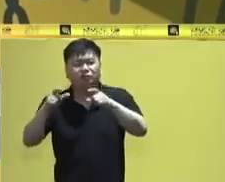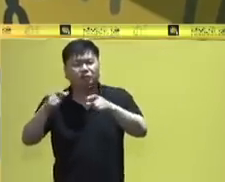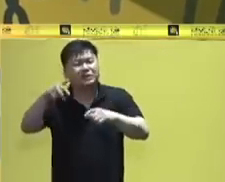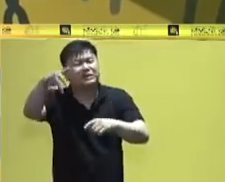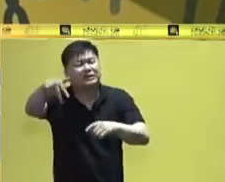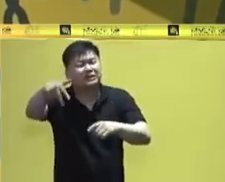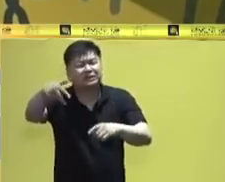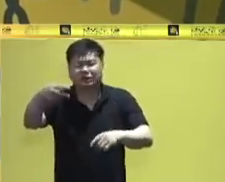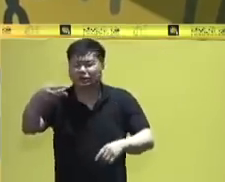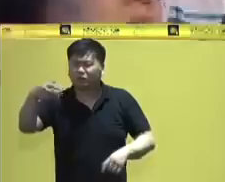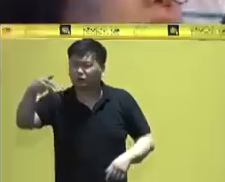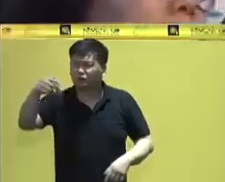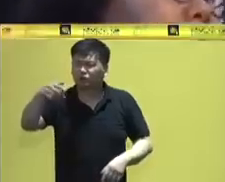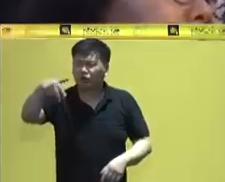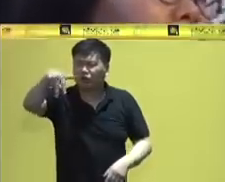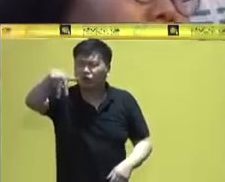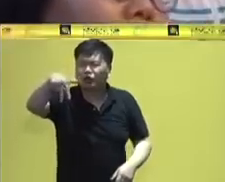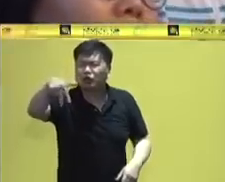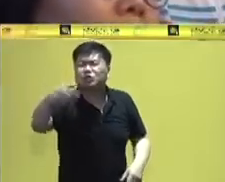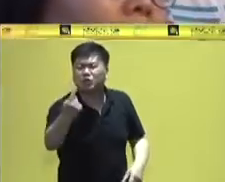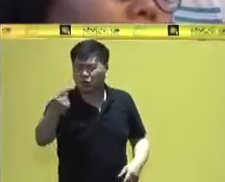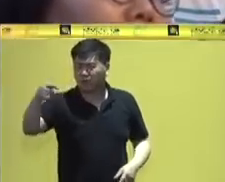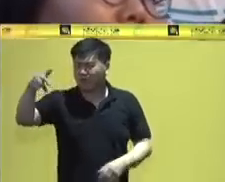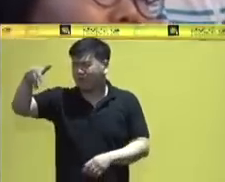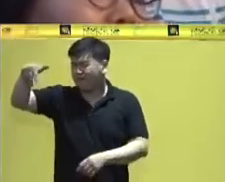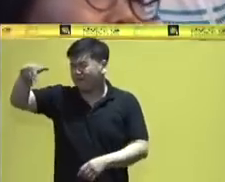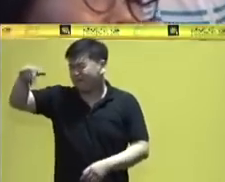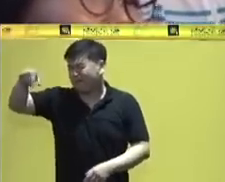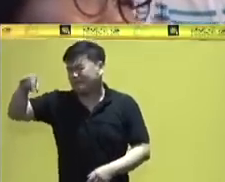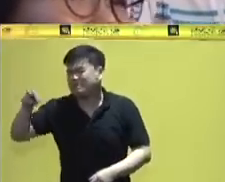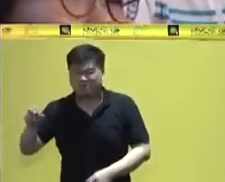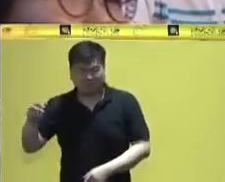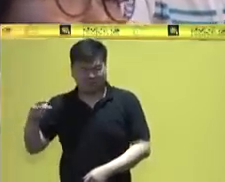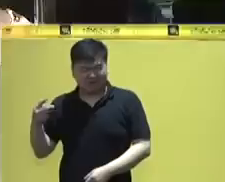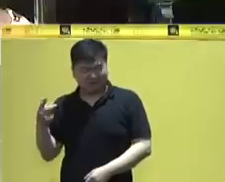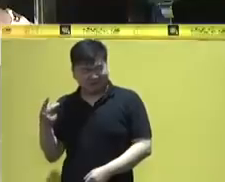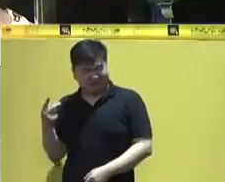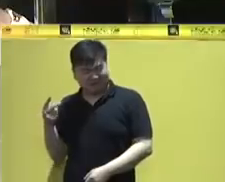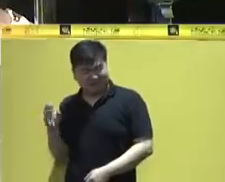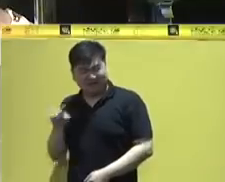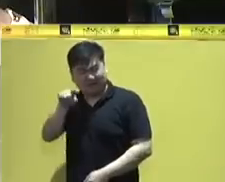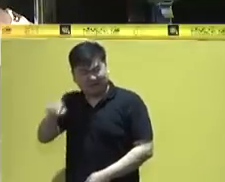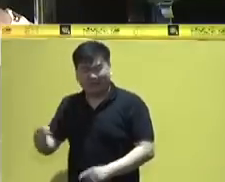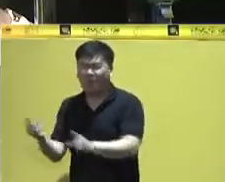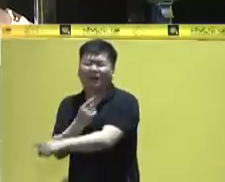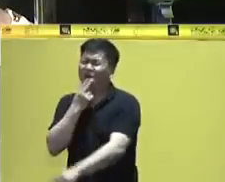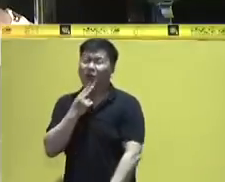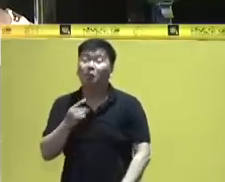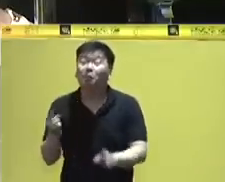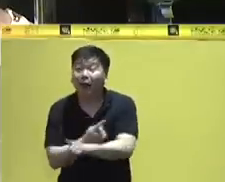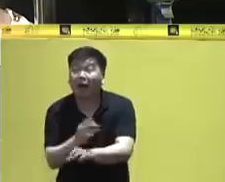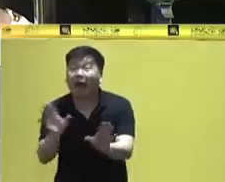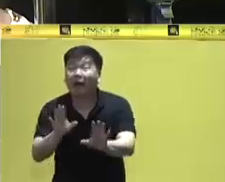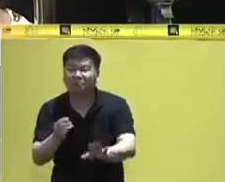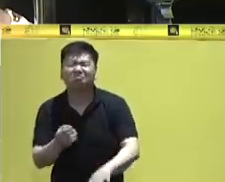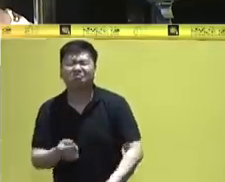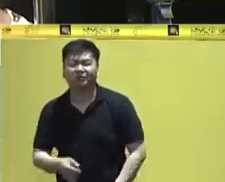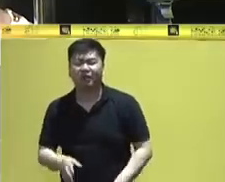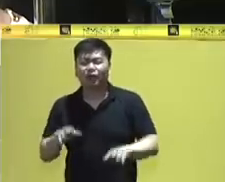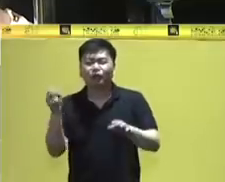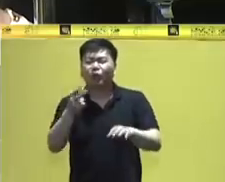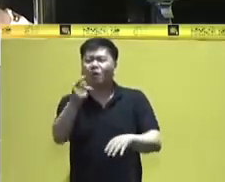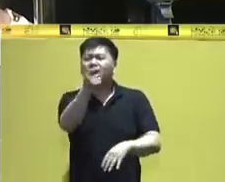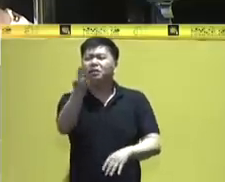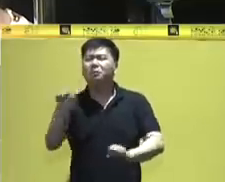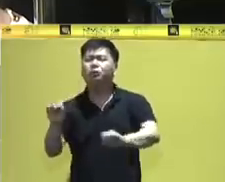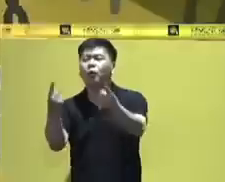바뀌었나요? 안 바뀌었죠. 그리고 그 신문들이 가지고 있는 지금은 방송까지